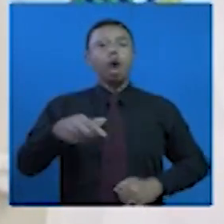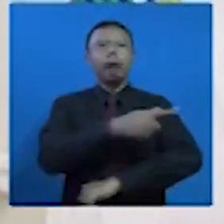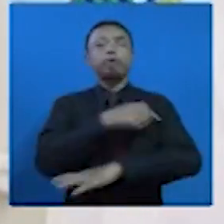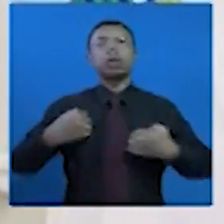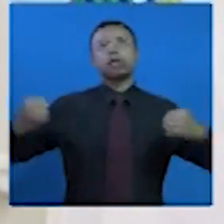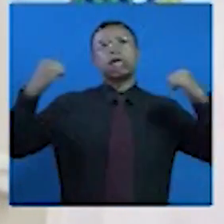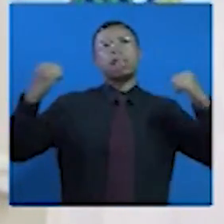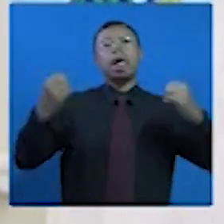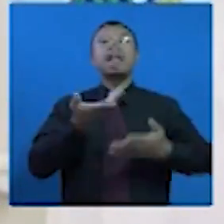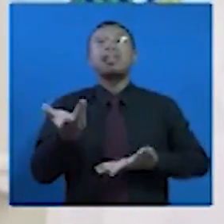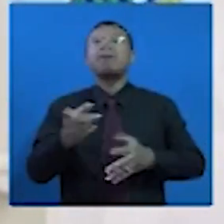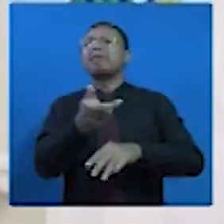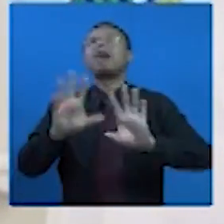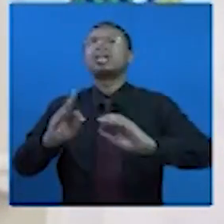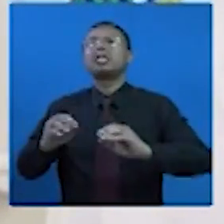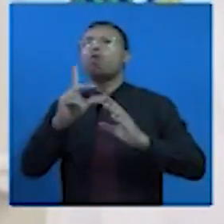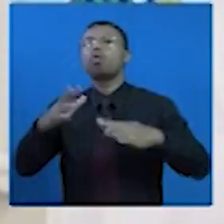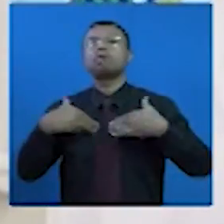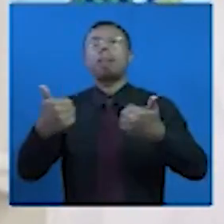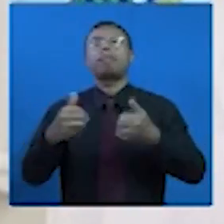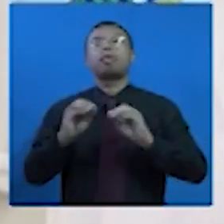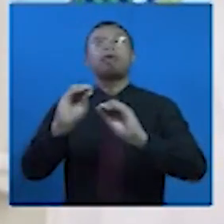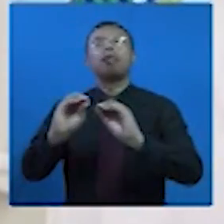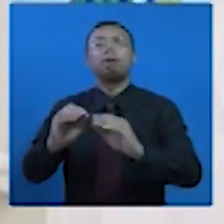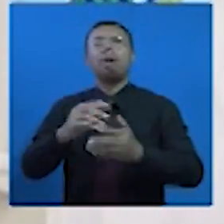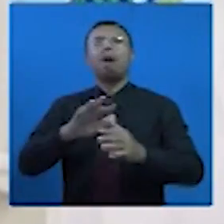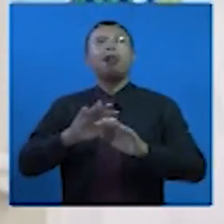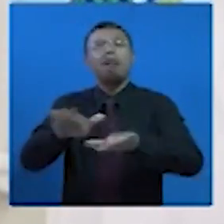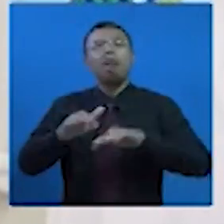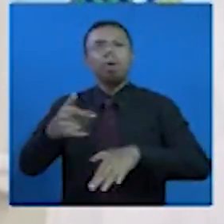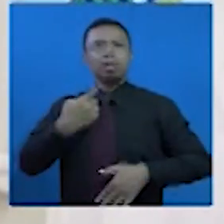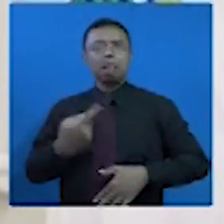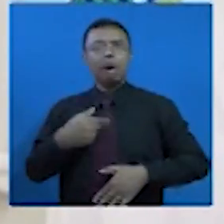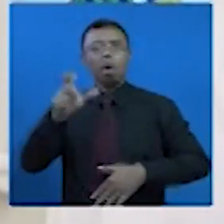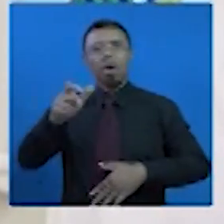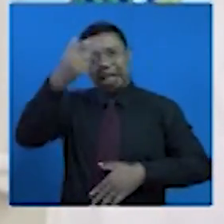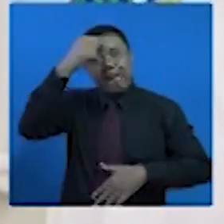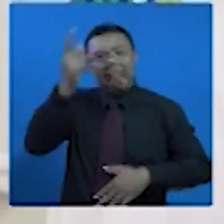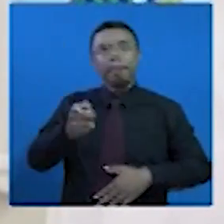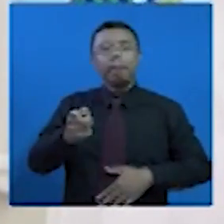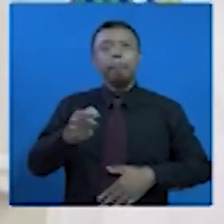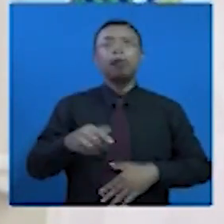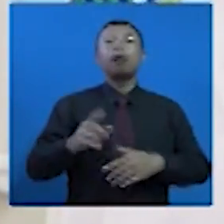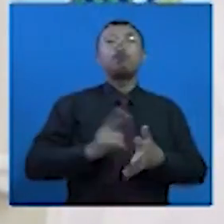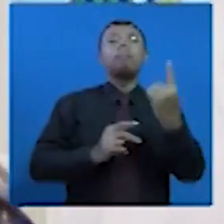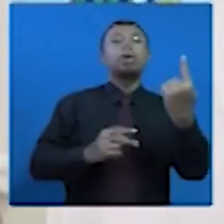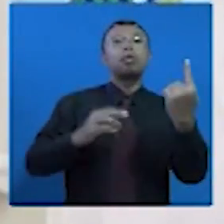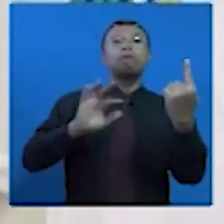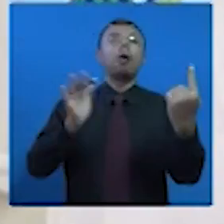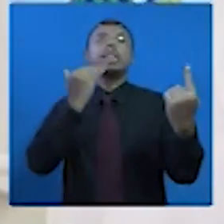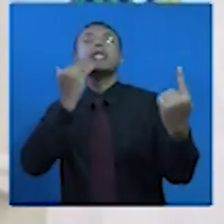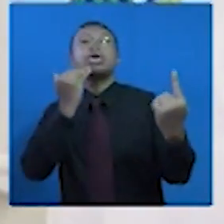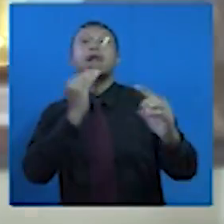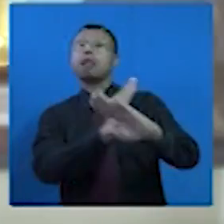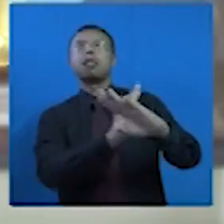medis mereka yang nanti bekerja untuk menyelamatkan Kenapa mereka harus menyelamatkan pasien karena Garda terdepan ya tidak menjaga